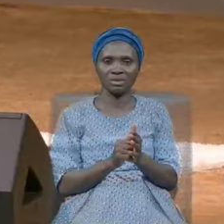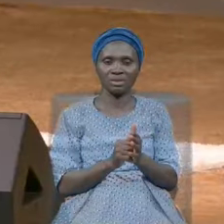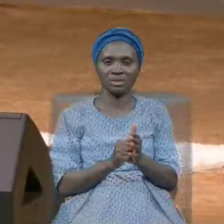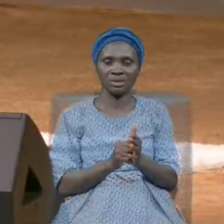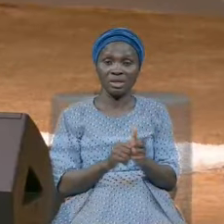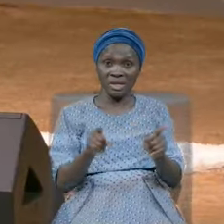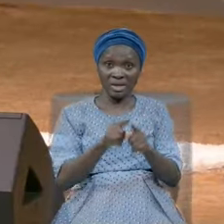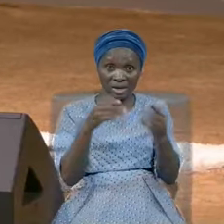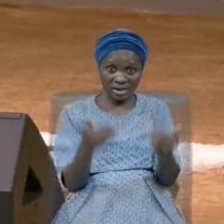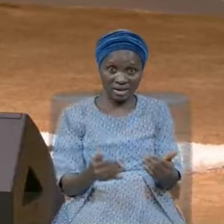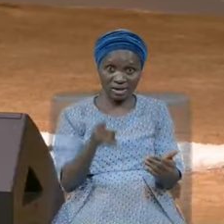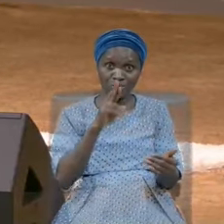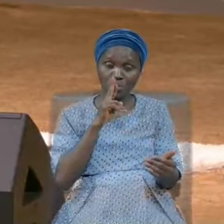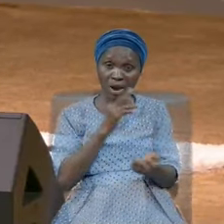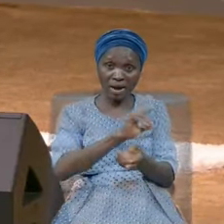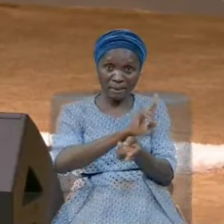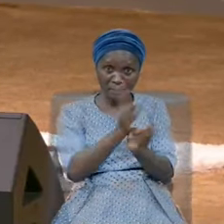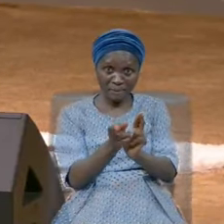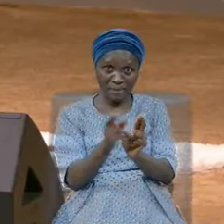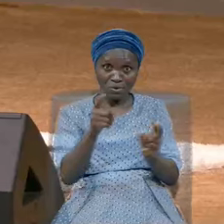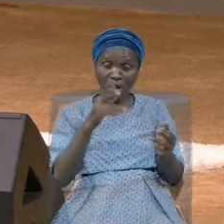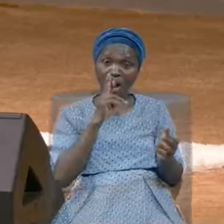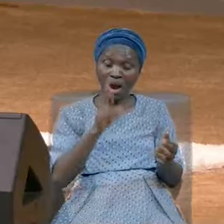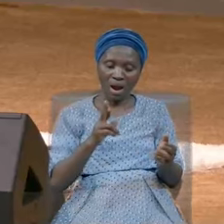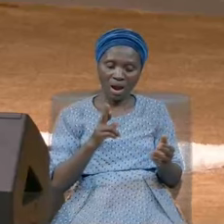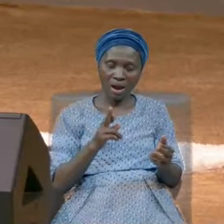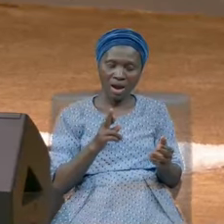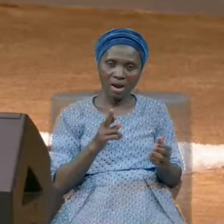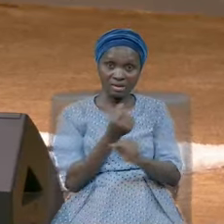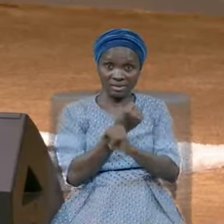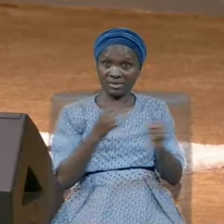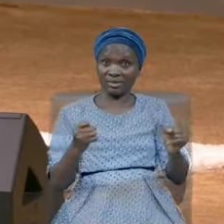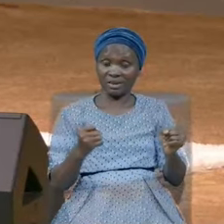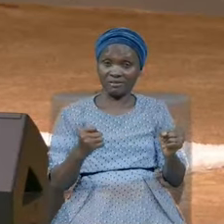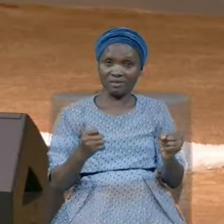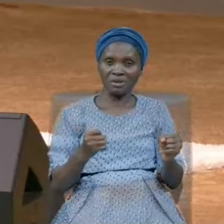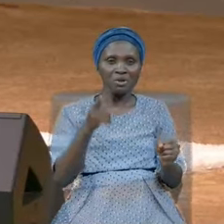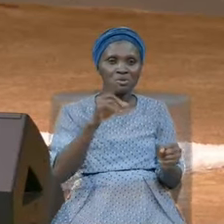êtes né de nouveau maintenant, vous n'allez pas aller dans avec